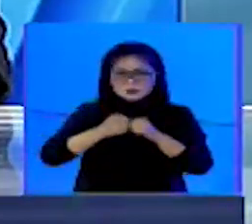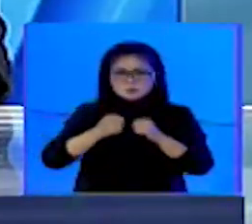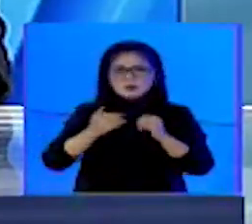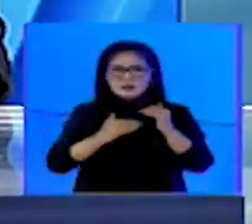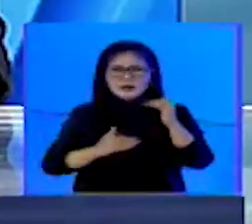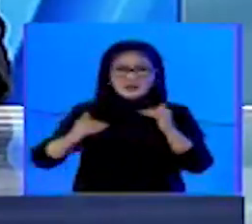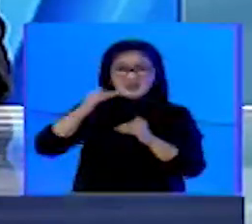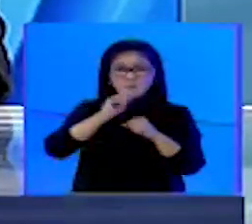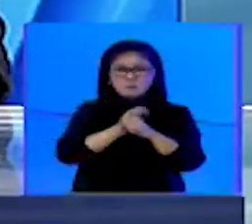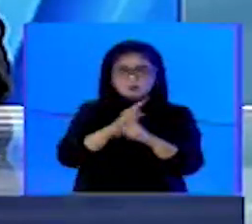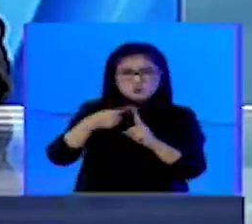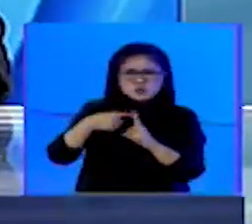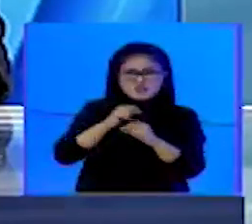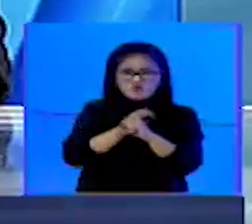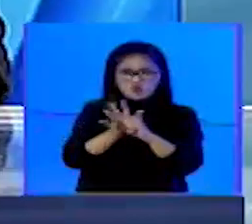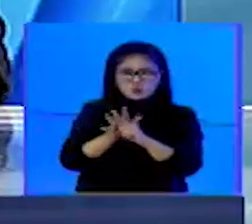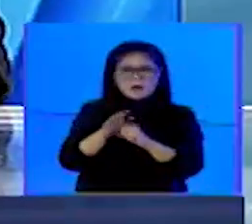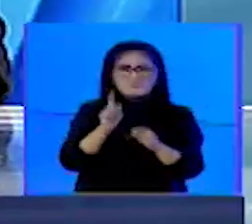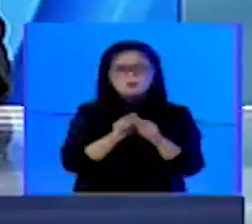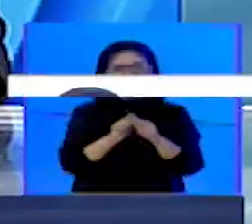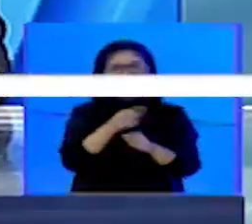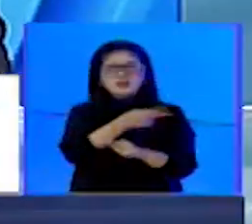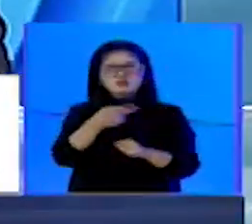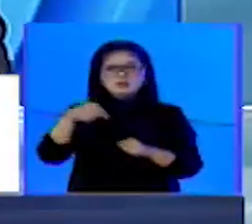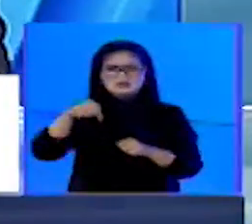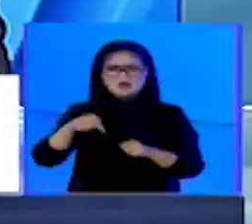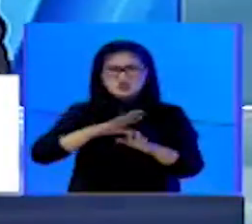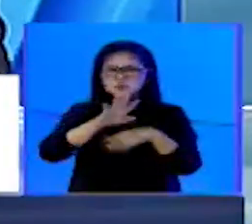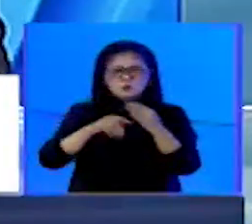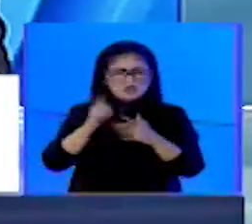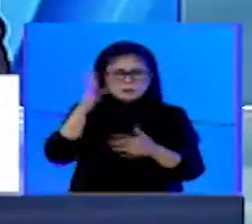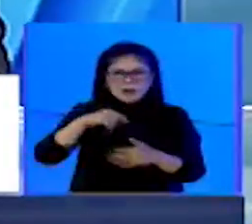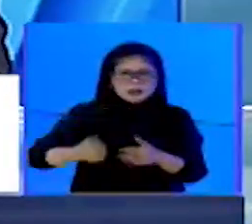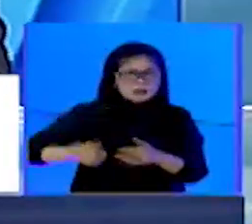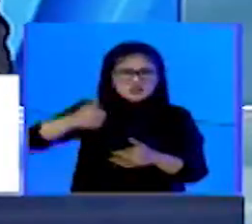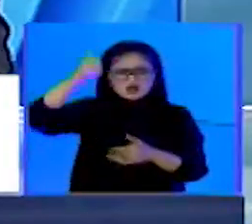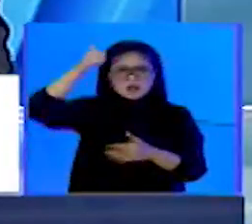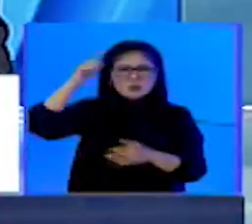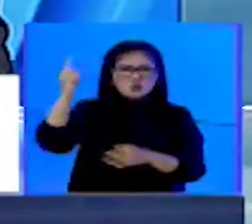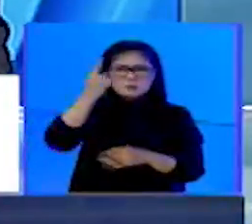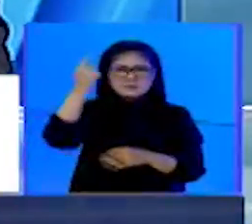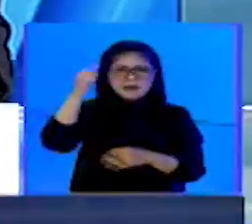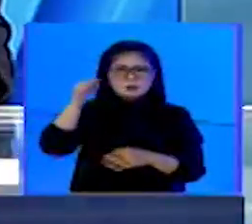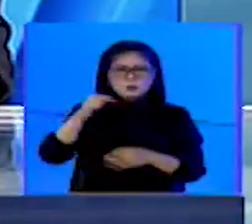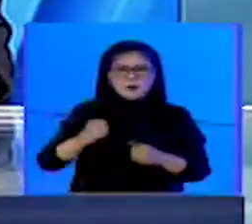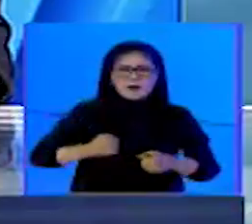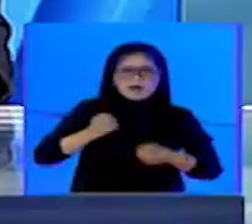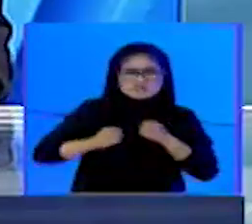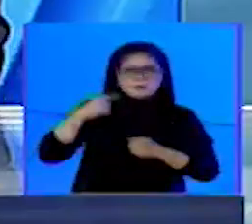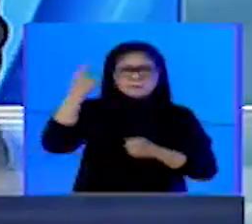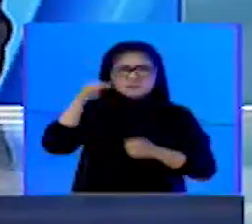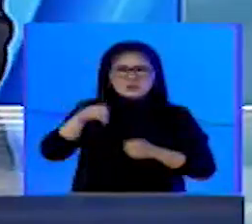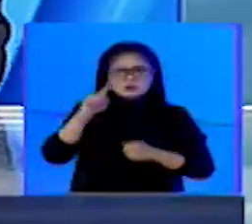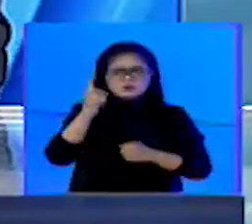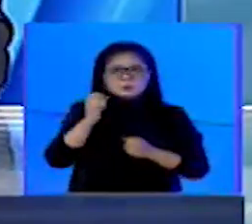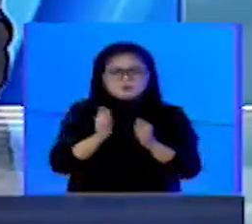membuat Indonesia kini mencatat rekor tertinggi di Asia Tenggara atau ASEAN. Tracing agresif menurut pemerintah merupakan salah satu penyebab